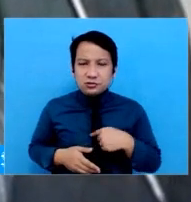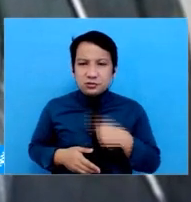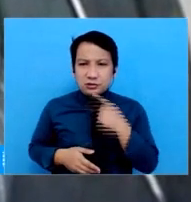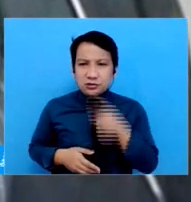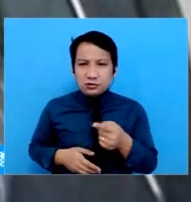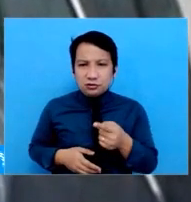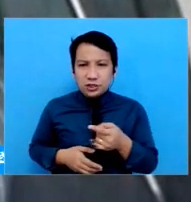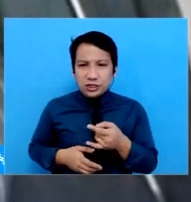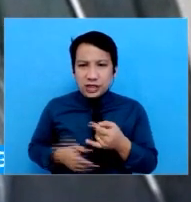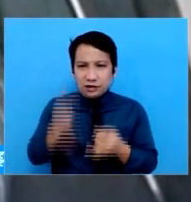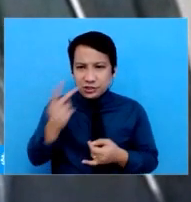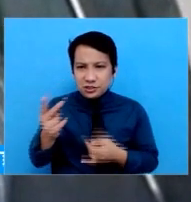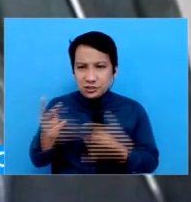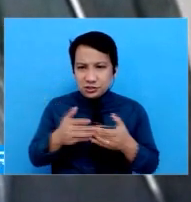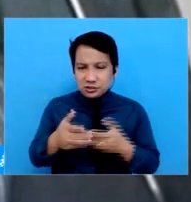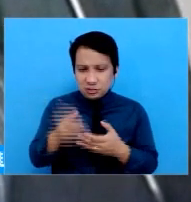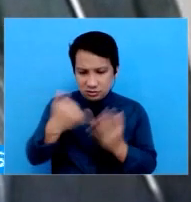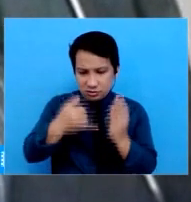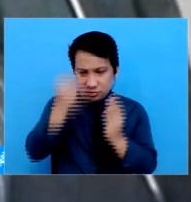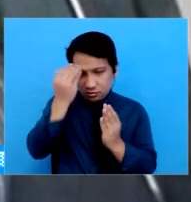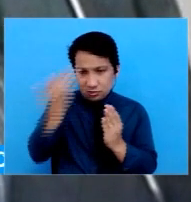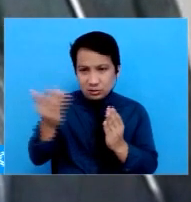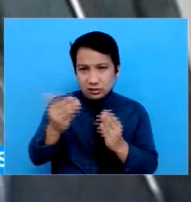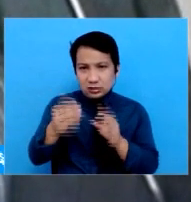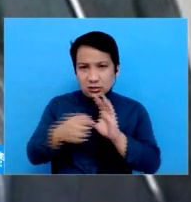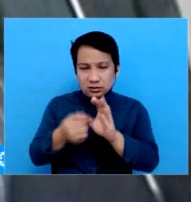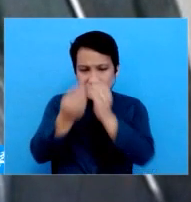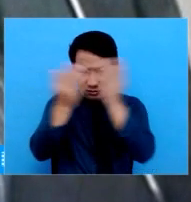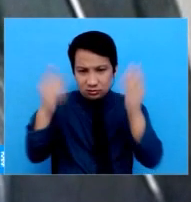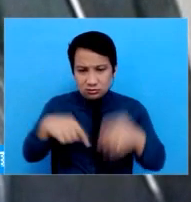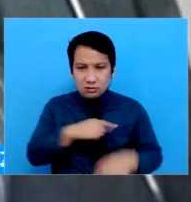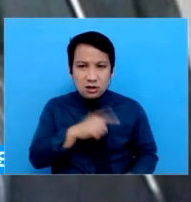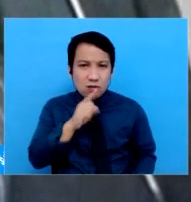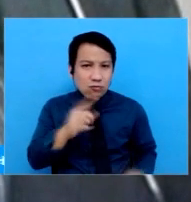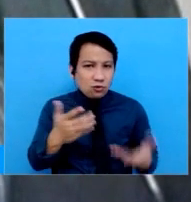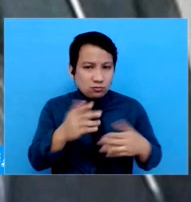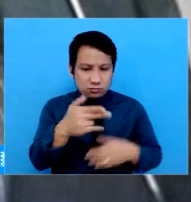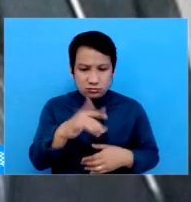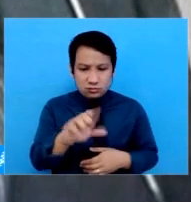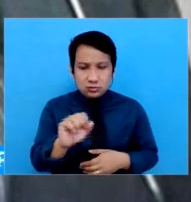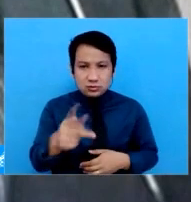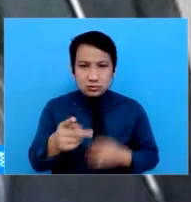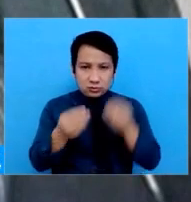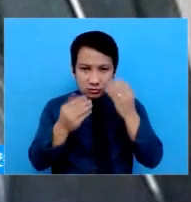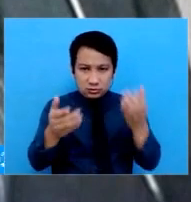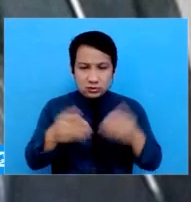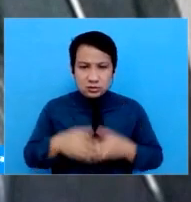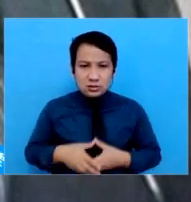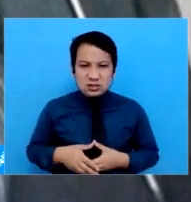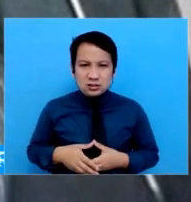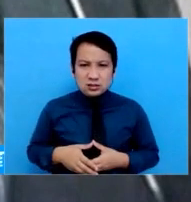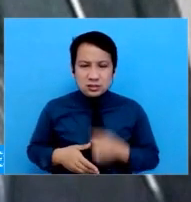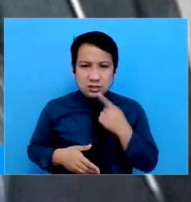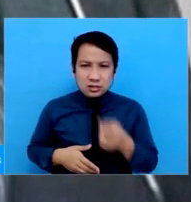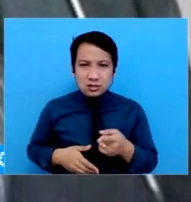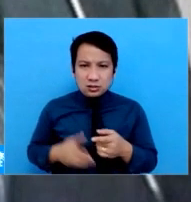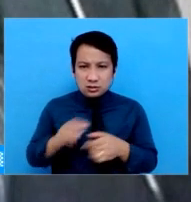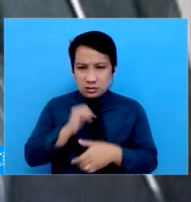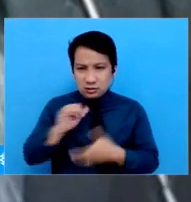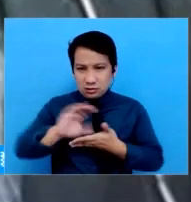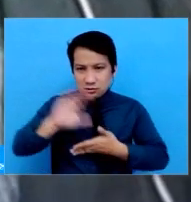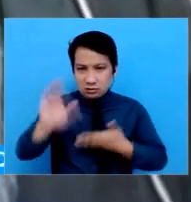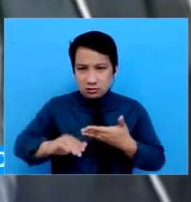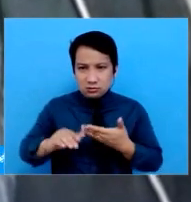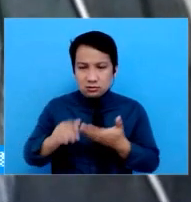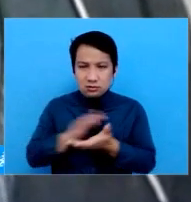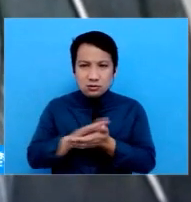James Jimenez, paano raw ma-hack ang naturang impormasyon kung wala pa ito sa COMELEC system dahil hindi pa ito kompleto? Dagdag